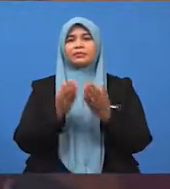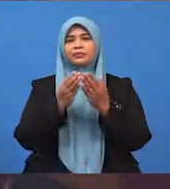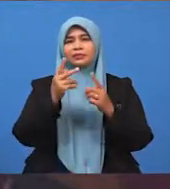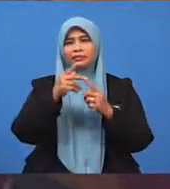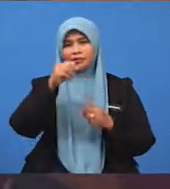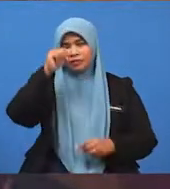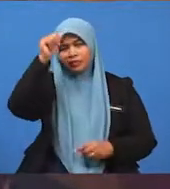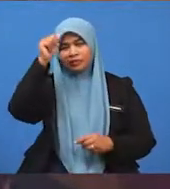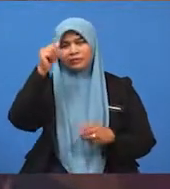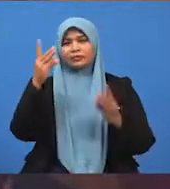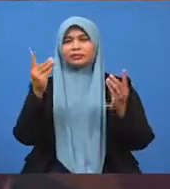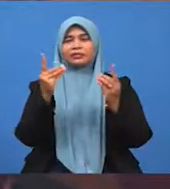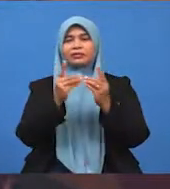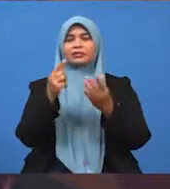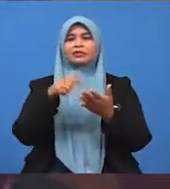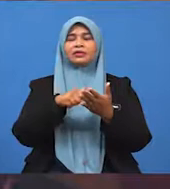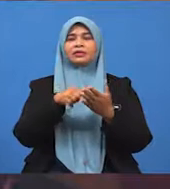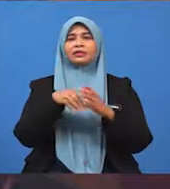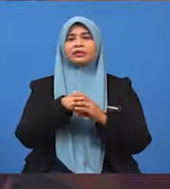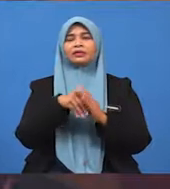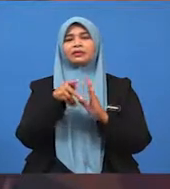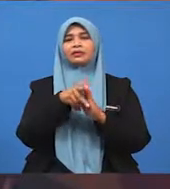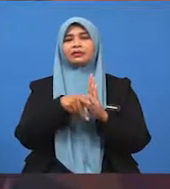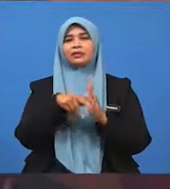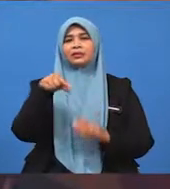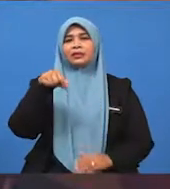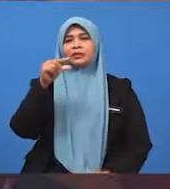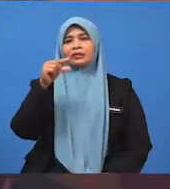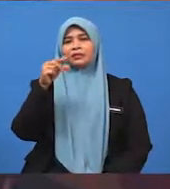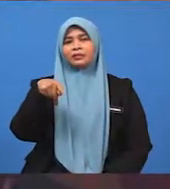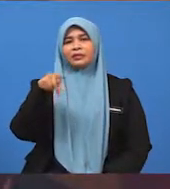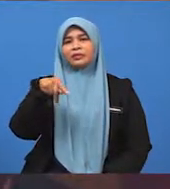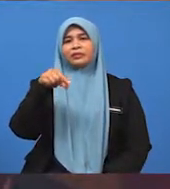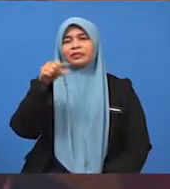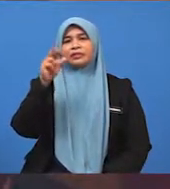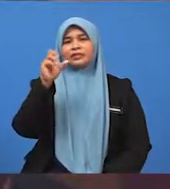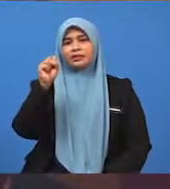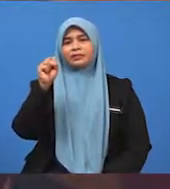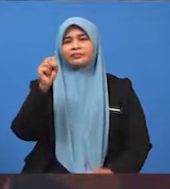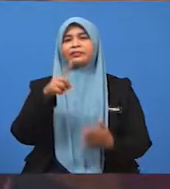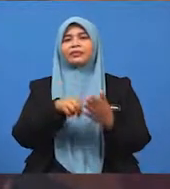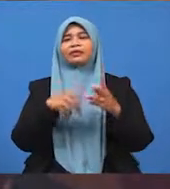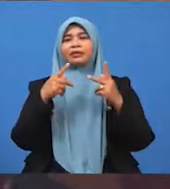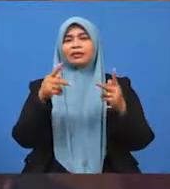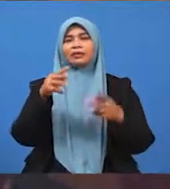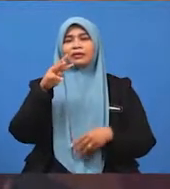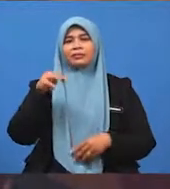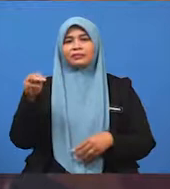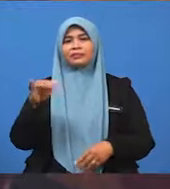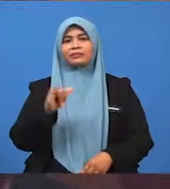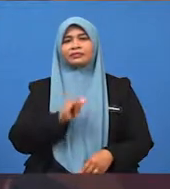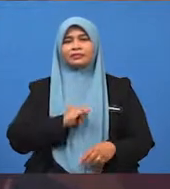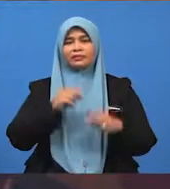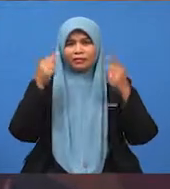Alhamdulillah, bersua kembali dalam program PQS Anda. Apa kabar murid-murid? Saya guru anda